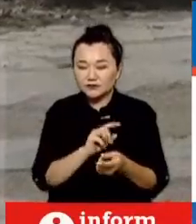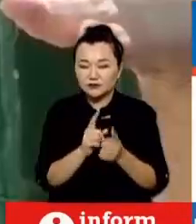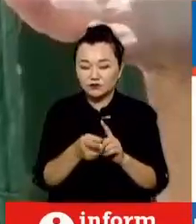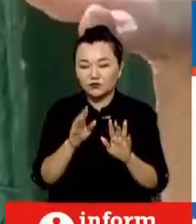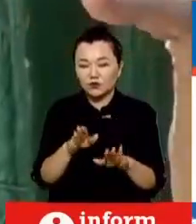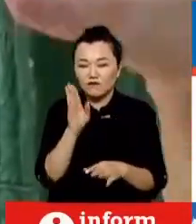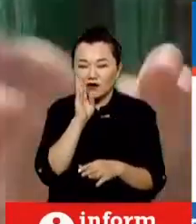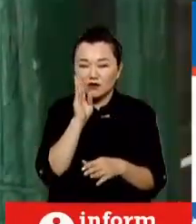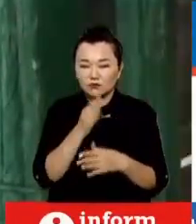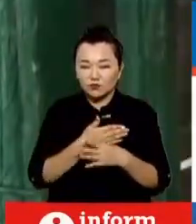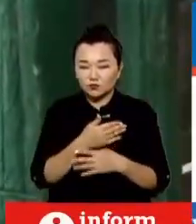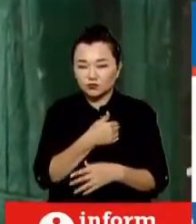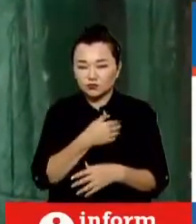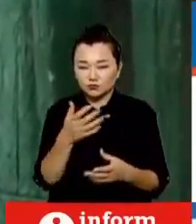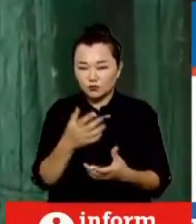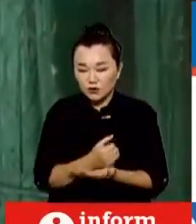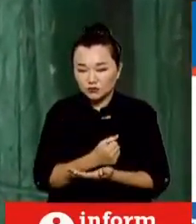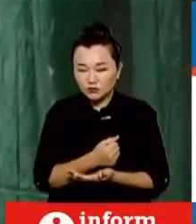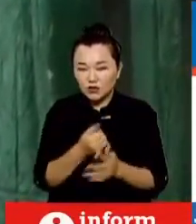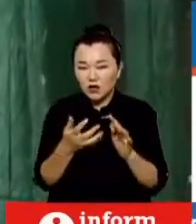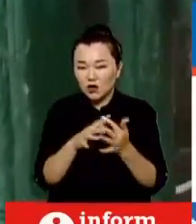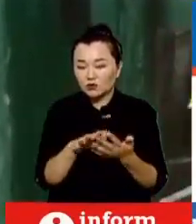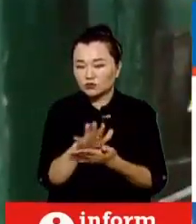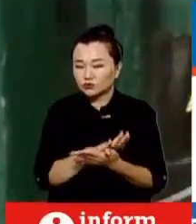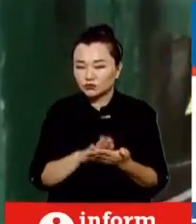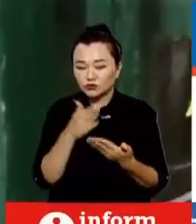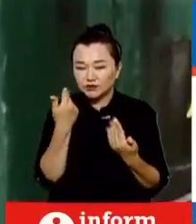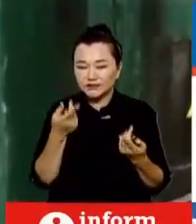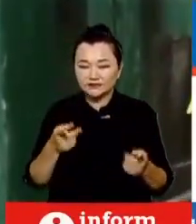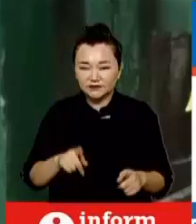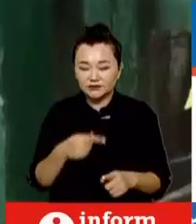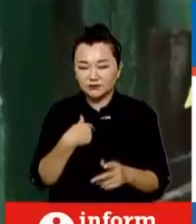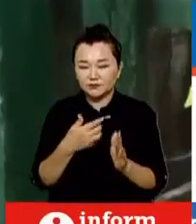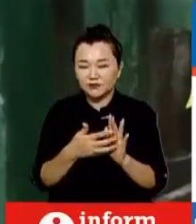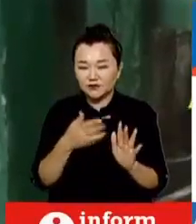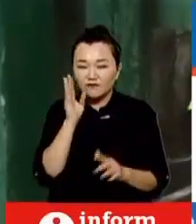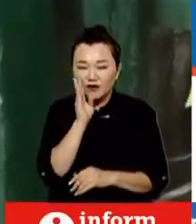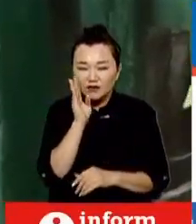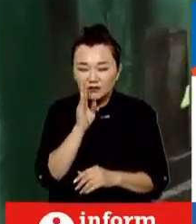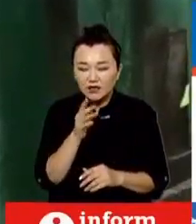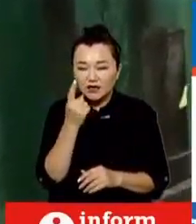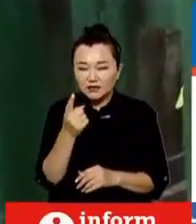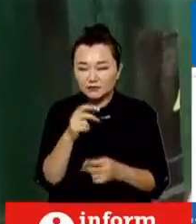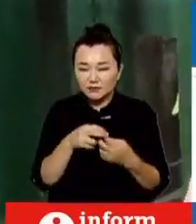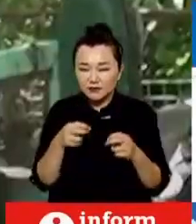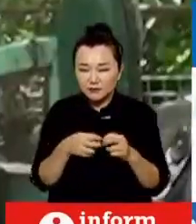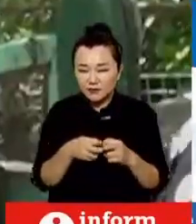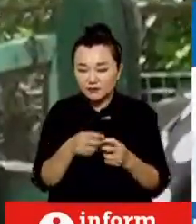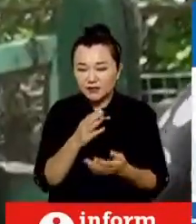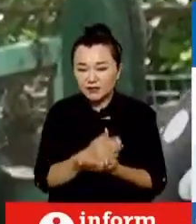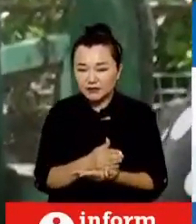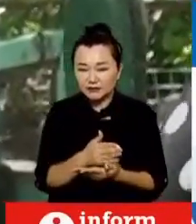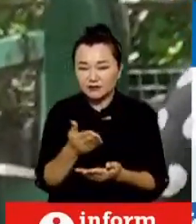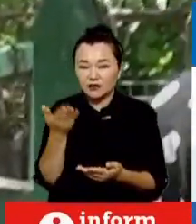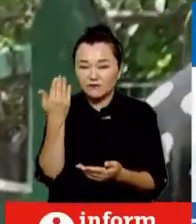дейді. Қалған ауыл, іштемесі жоқ ауыл. Действительно бізге жетіспейтін су мәселесі.